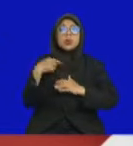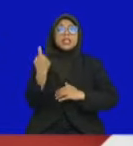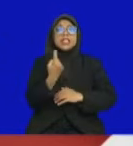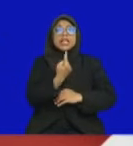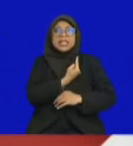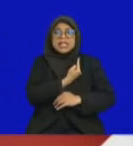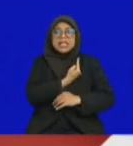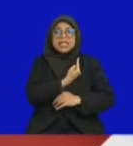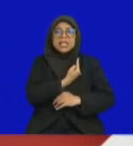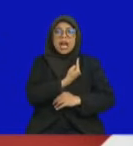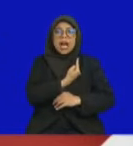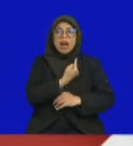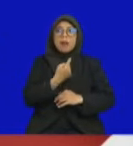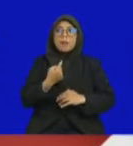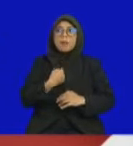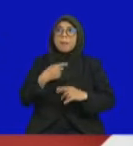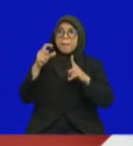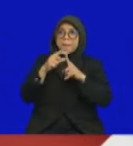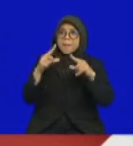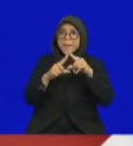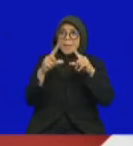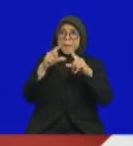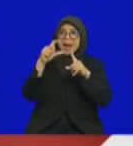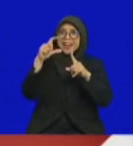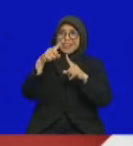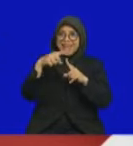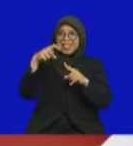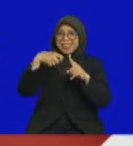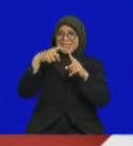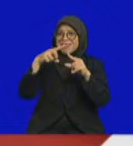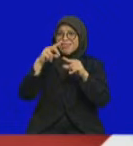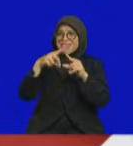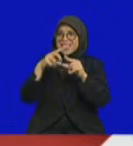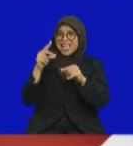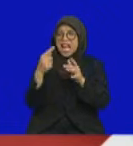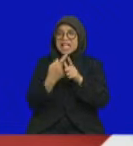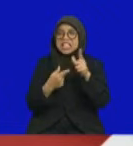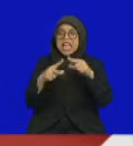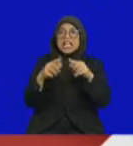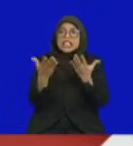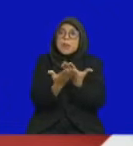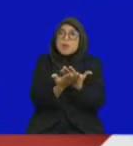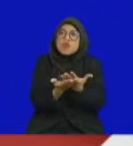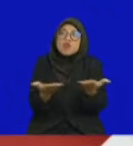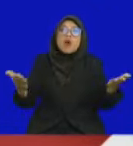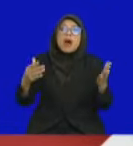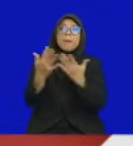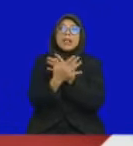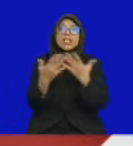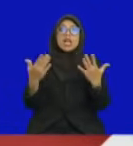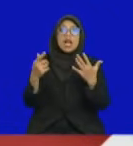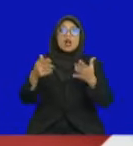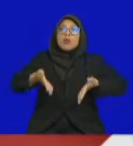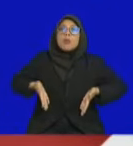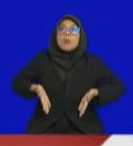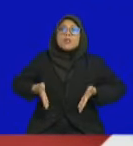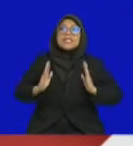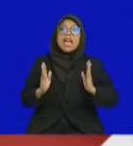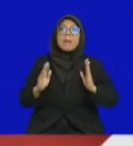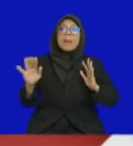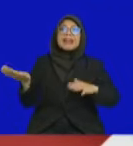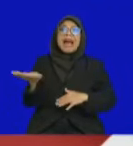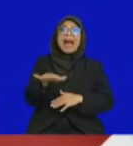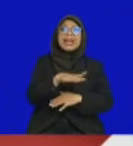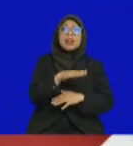lakukan dengan padat karya dan gotong-royong dengan seluruh masyarakat Kemudian untuk penyediaan air besih kita